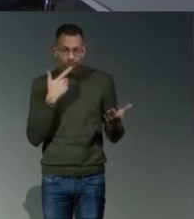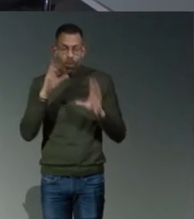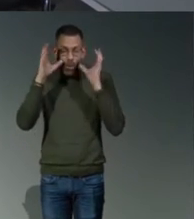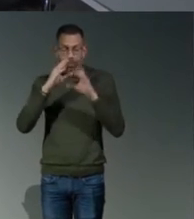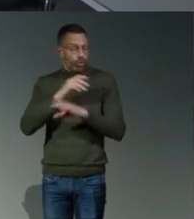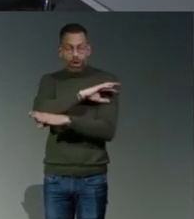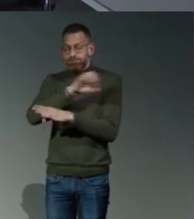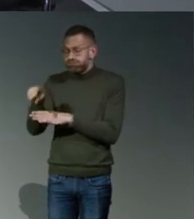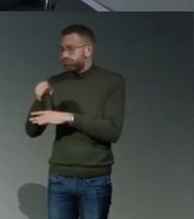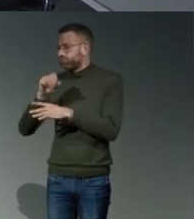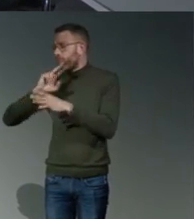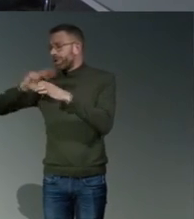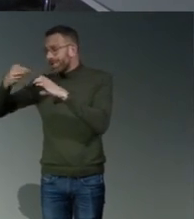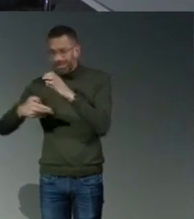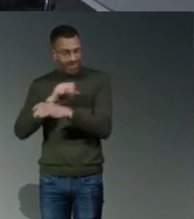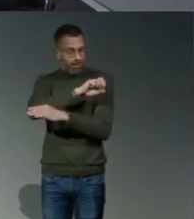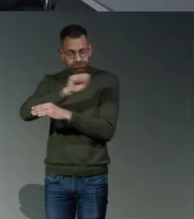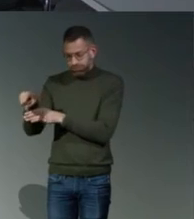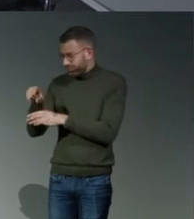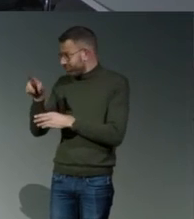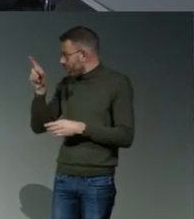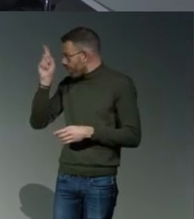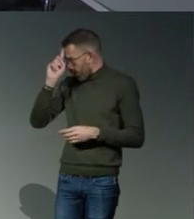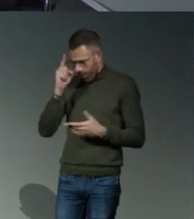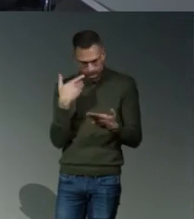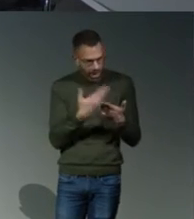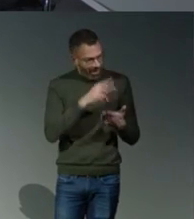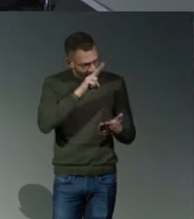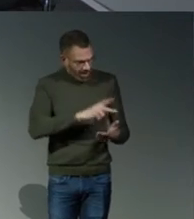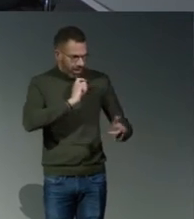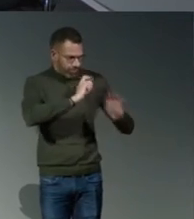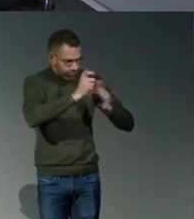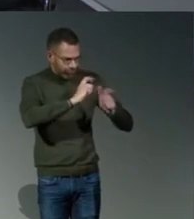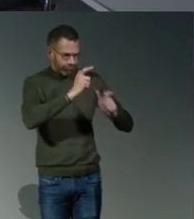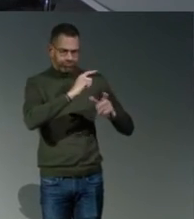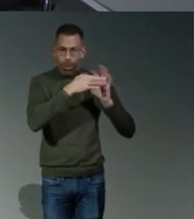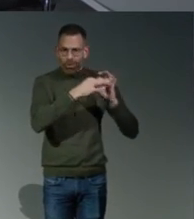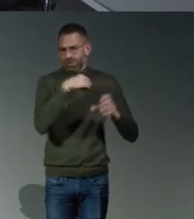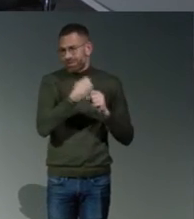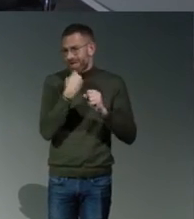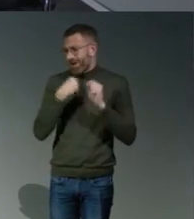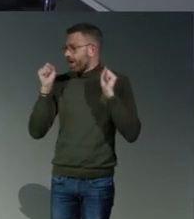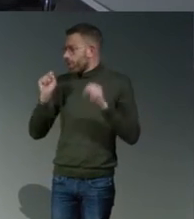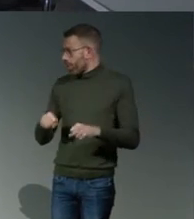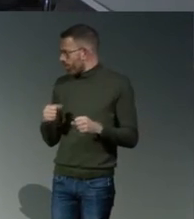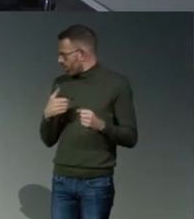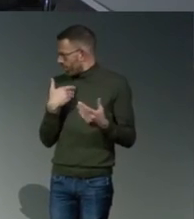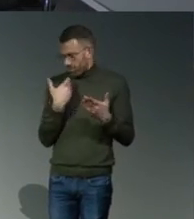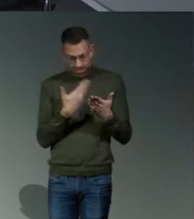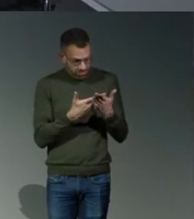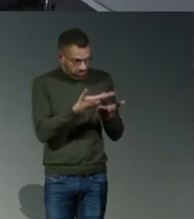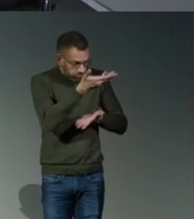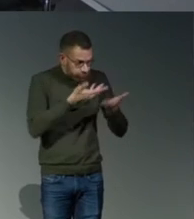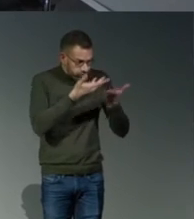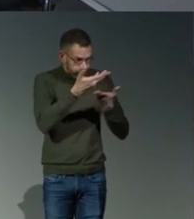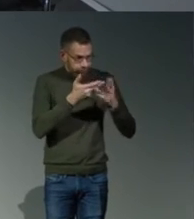Google ou Wikipédia, parce qu'effectivement, il y a cette vraie relation de travail et ça permet vraiment de pouvoir échanger